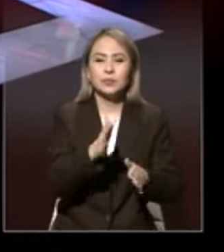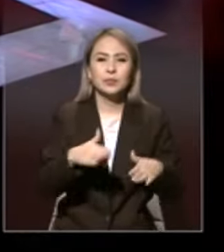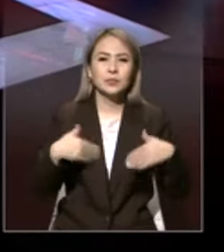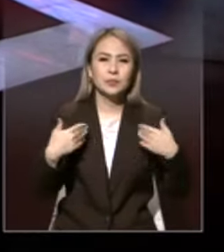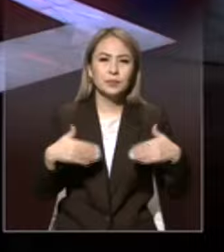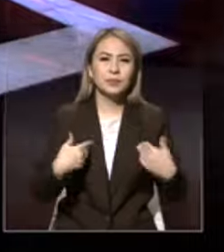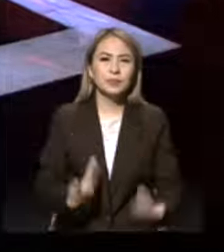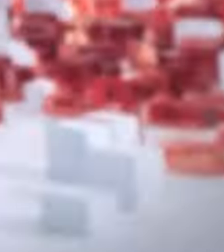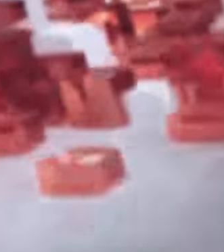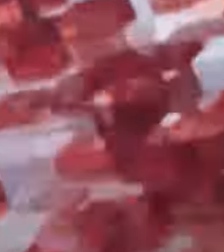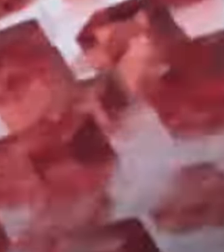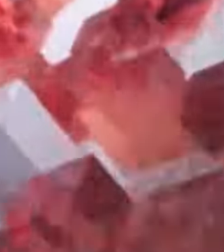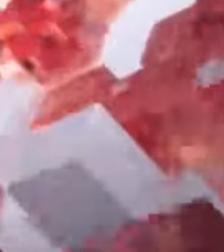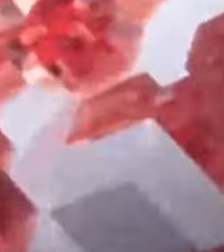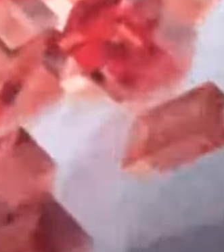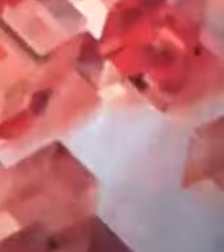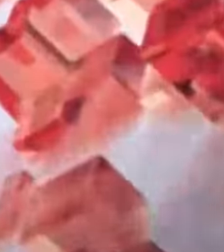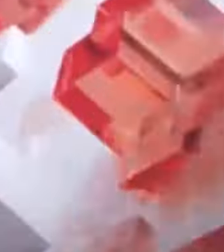Ассаламу алейкум.